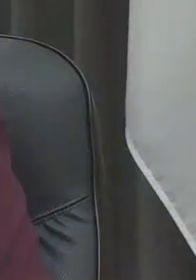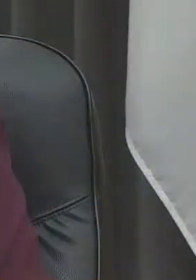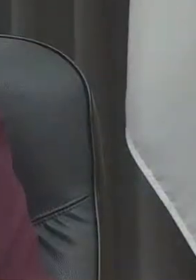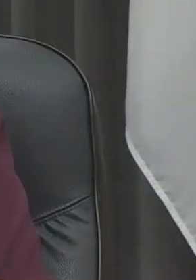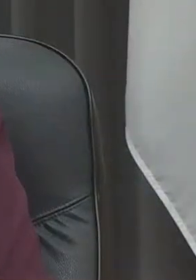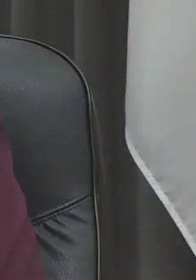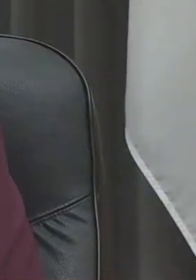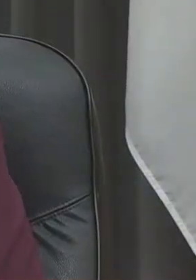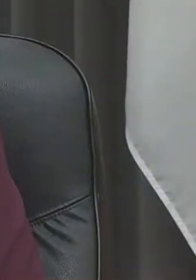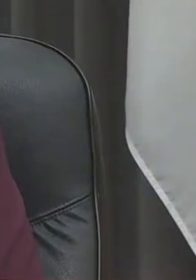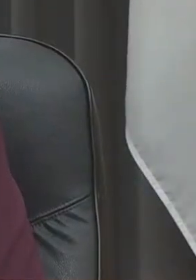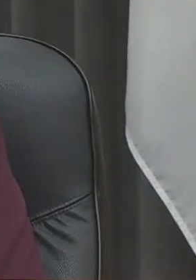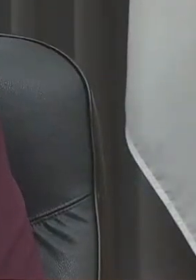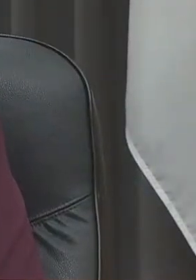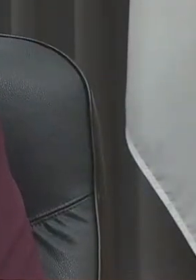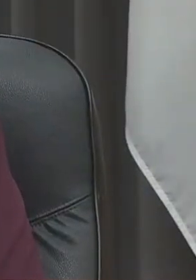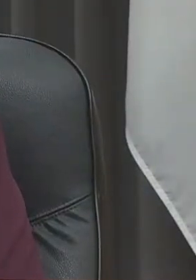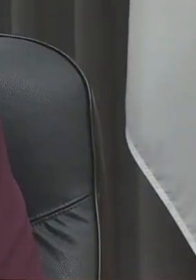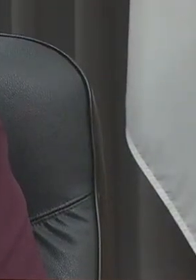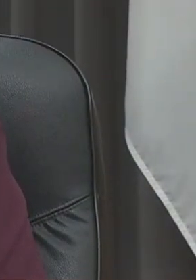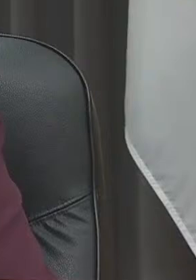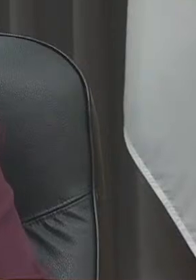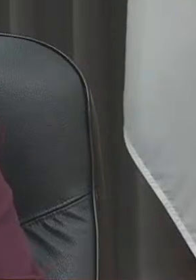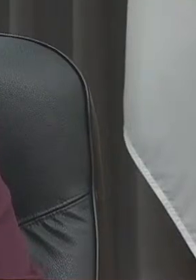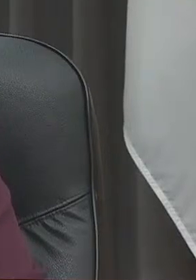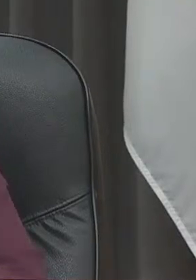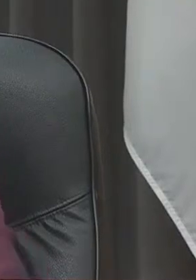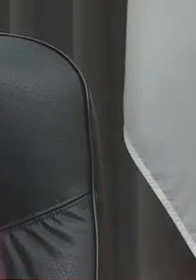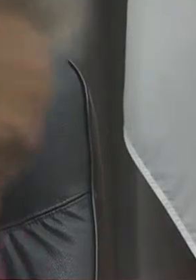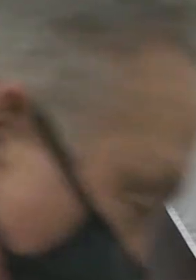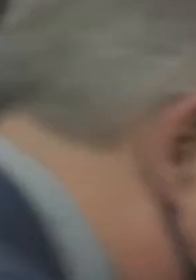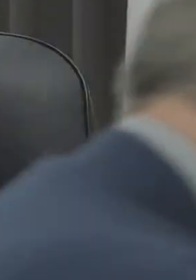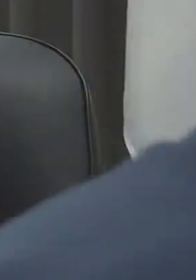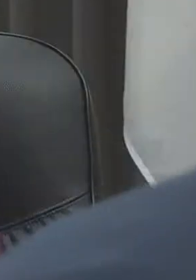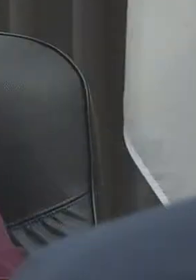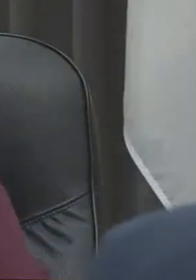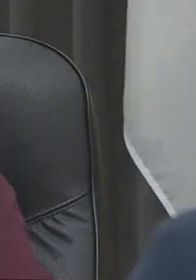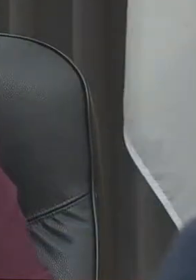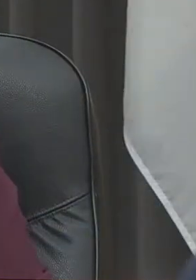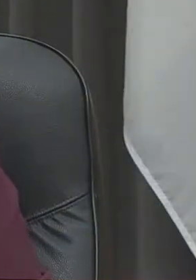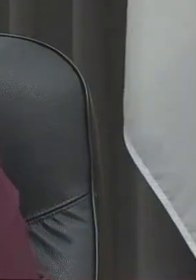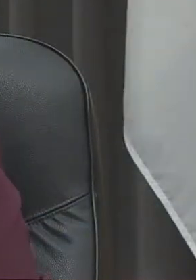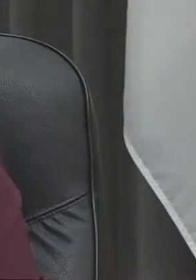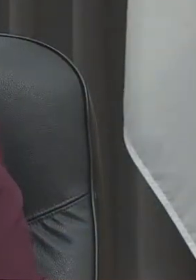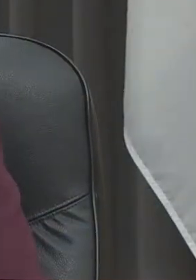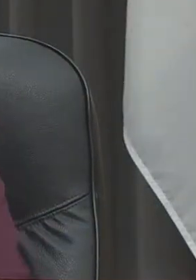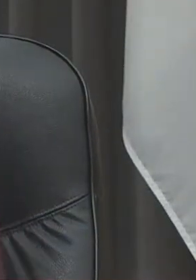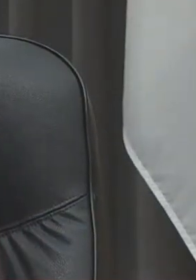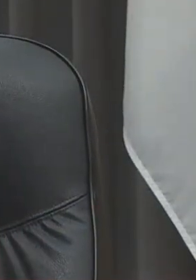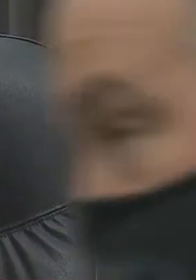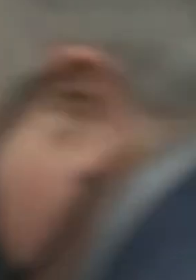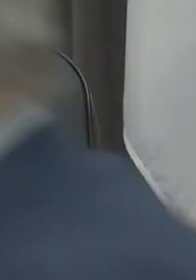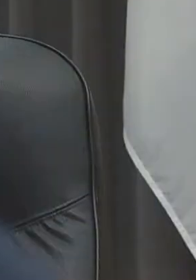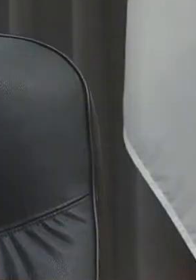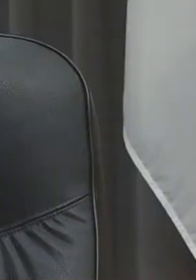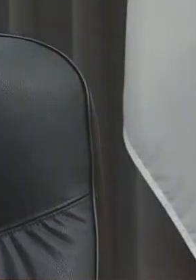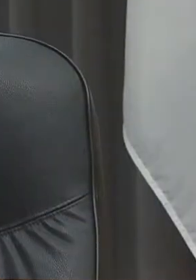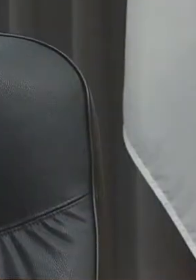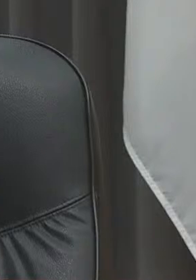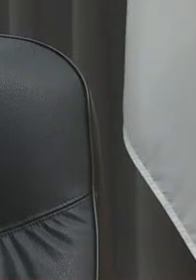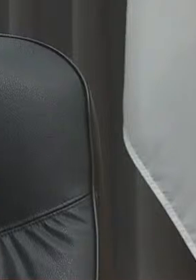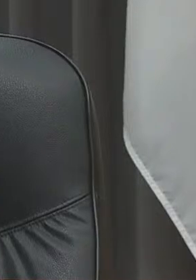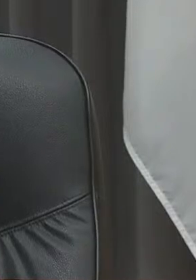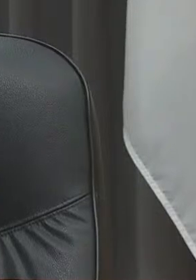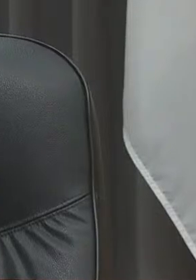Bon après-midi à toutes et à tous. Good afternoon, everyone. Avant de commencer aujourd'hui, j'ai le triste devoir de